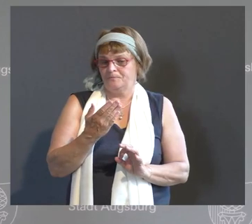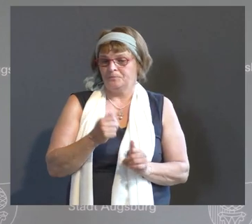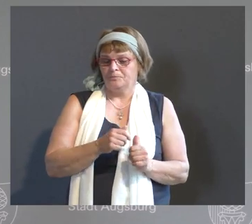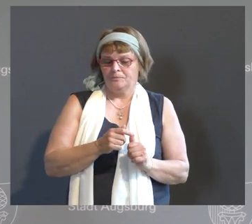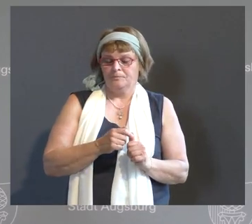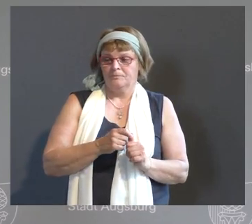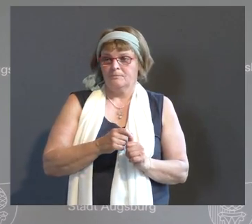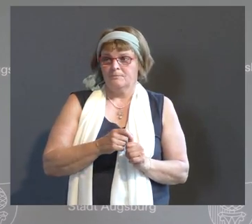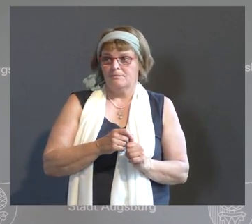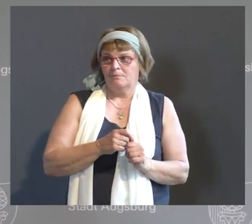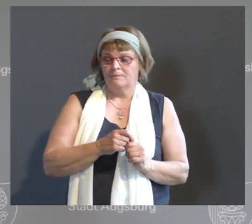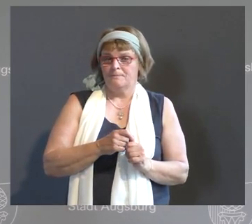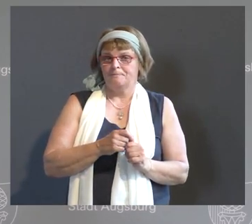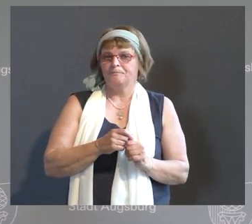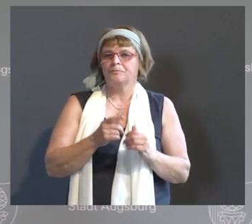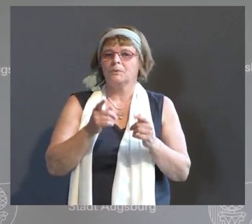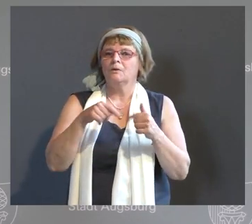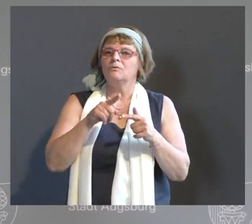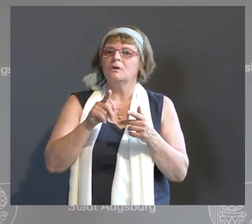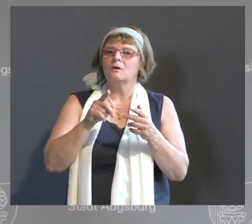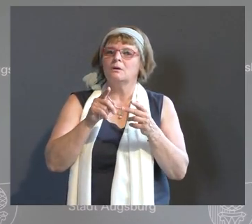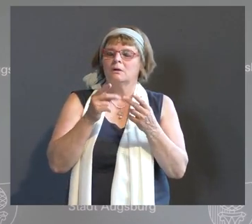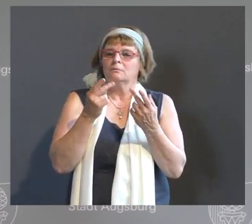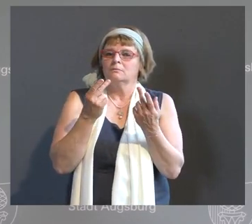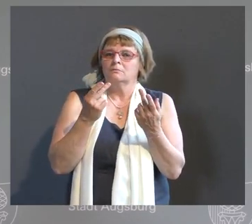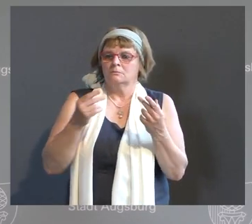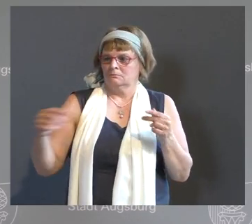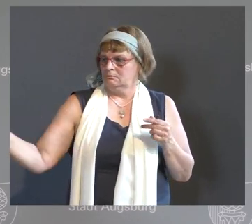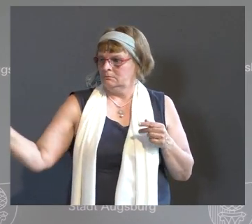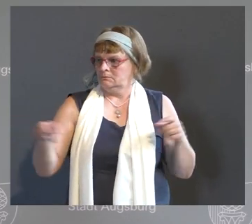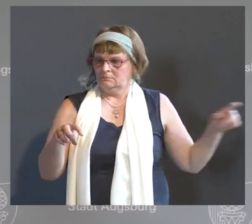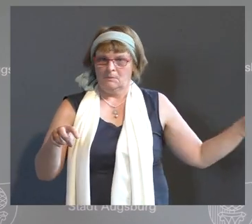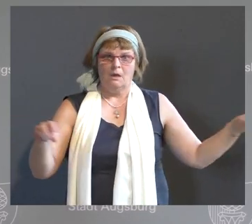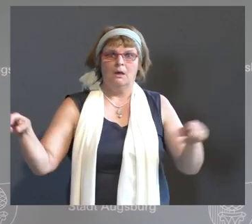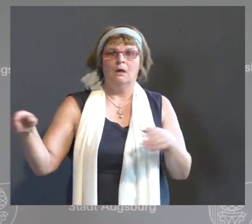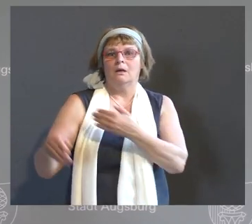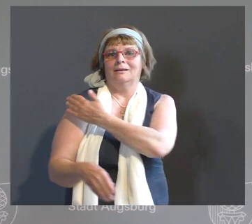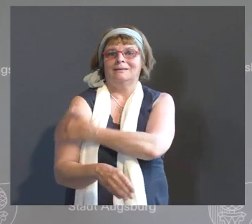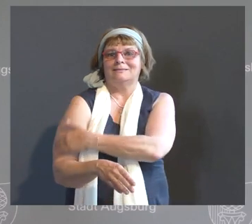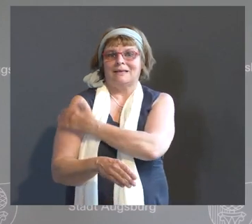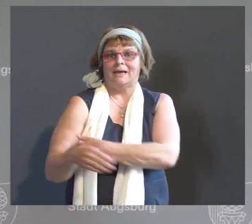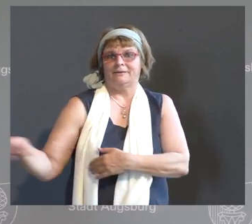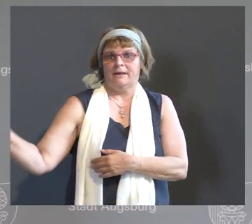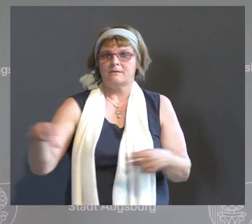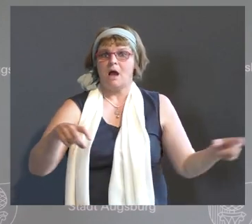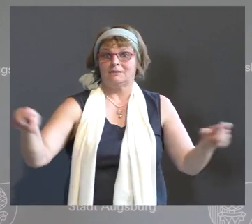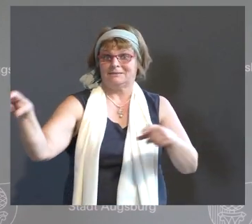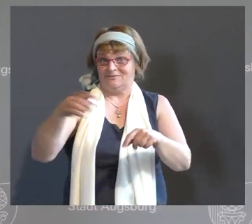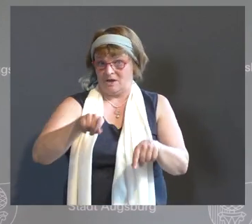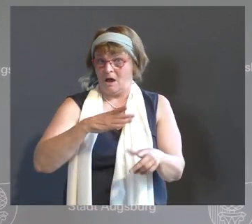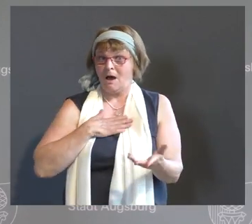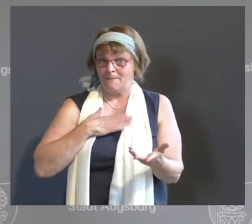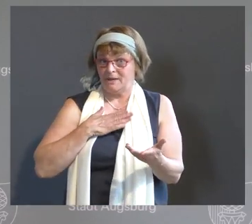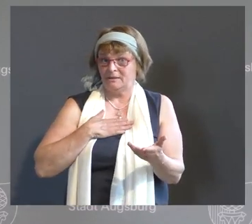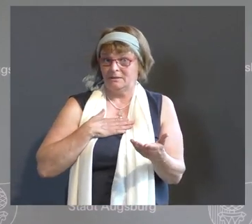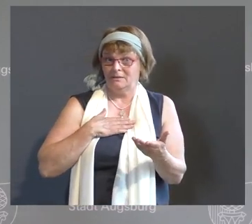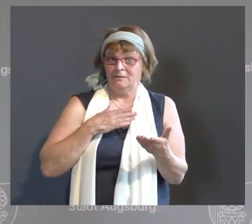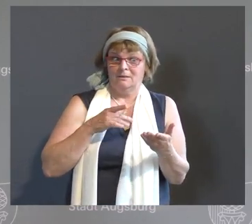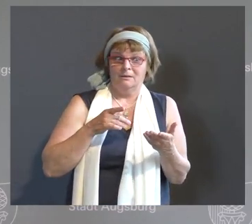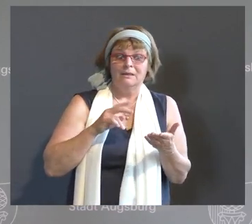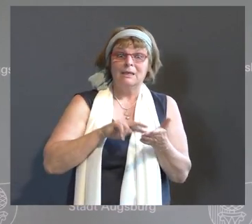allen Himmelsrichtungen, zugänglich. Wir haben hier auch verschiedene Seitengassen. Wir werden eine erste Sperre auf der Höhe des Standesamtes quer über die